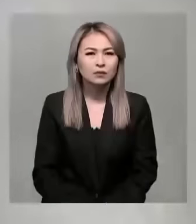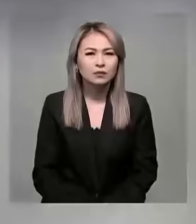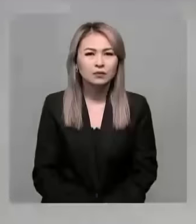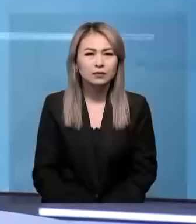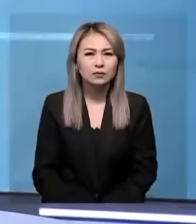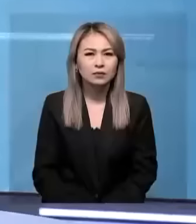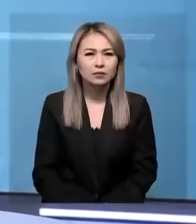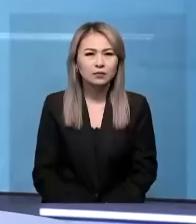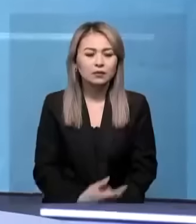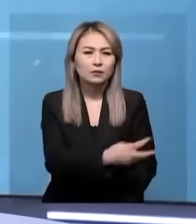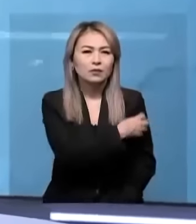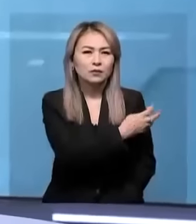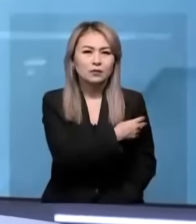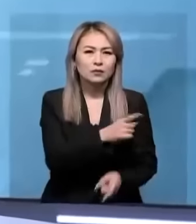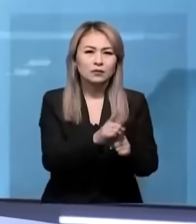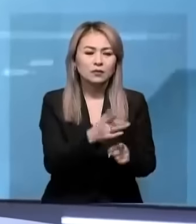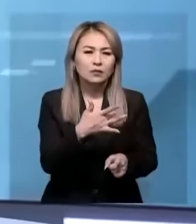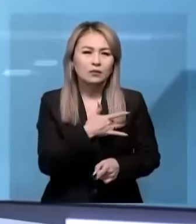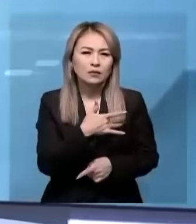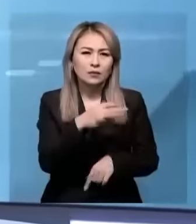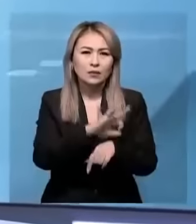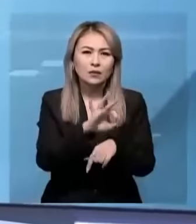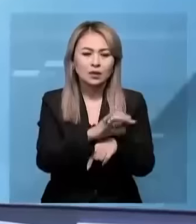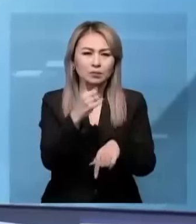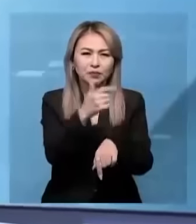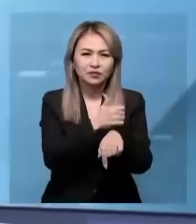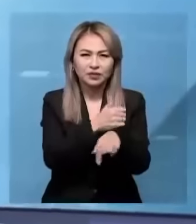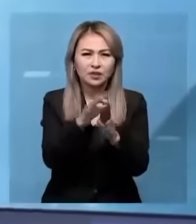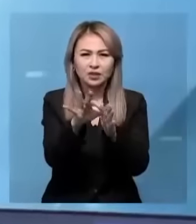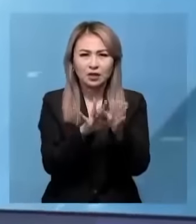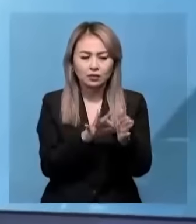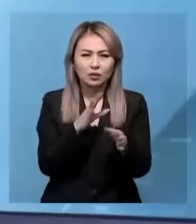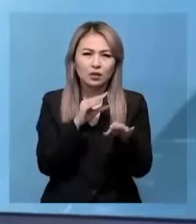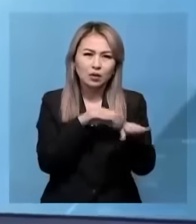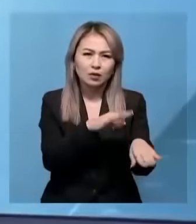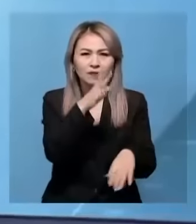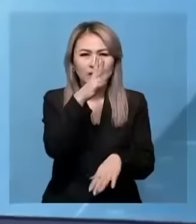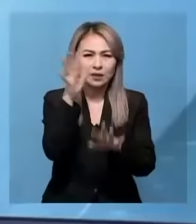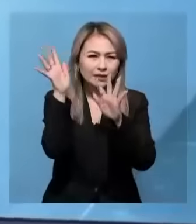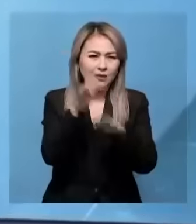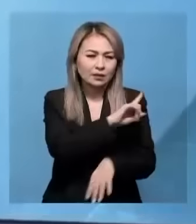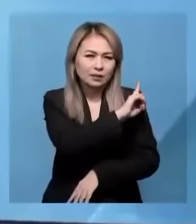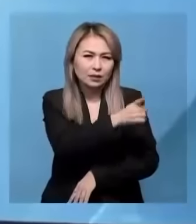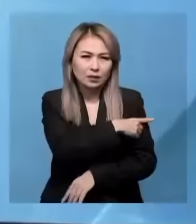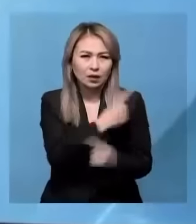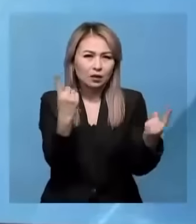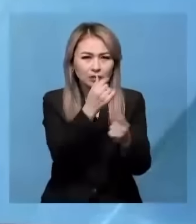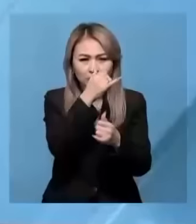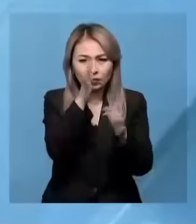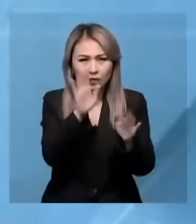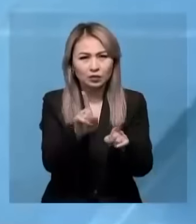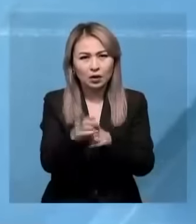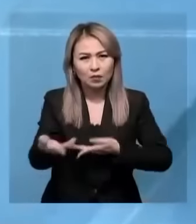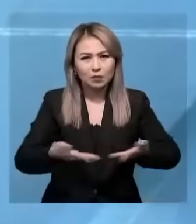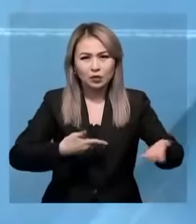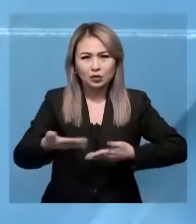Дәрігерлер жүрегі қысылған жанға бір сағатқа жуық жүріп барған. қалың қардан көлік өте алмаған соң жаяу